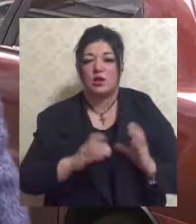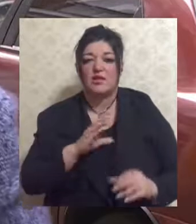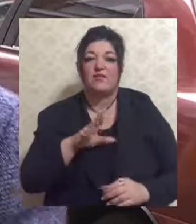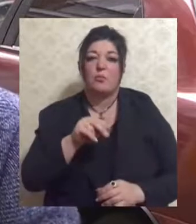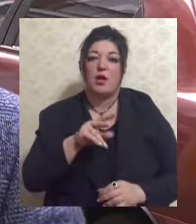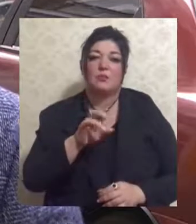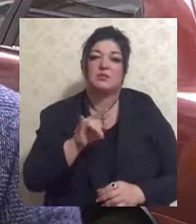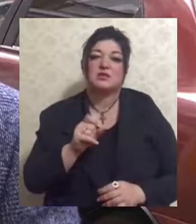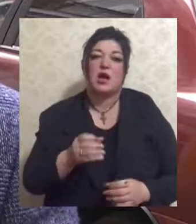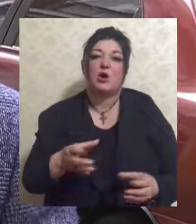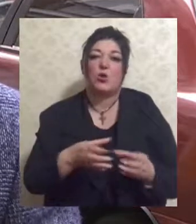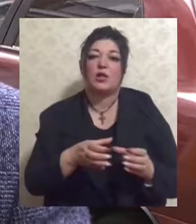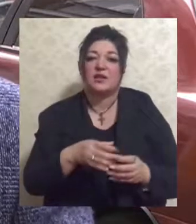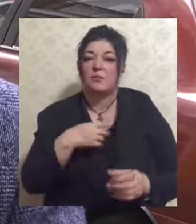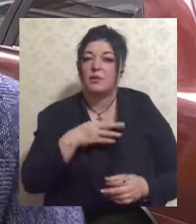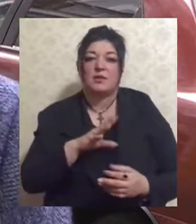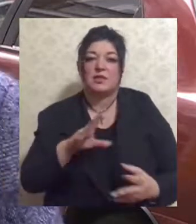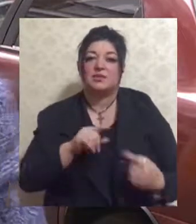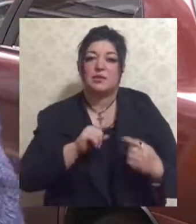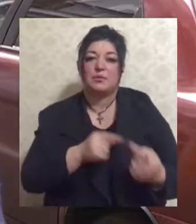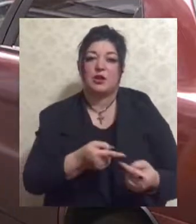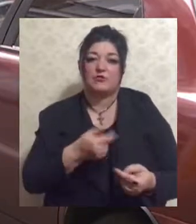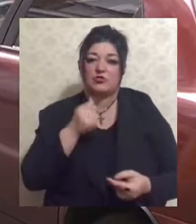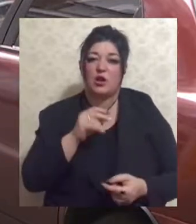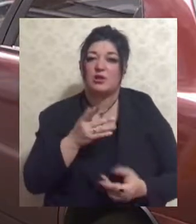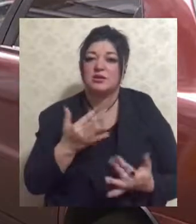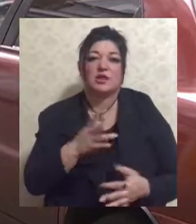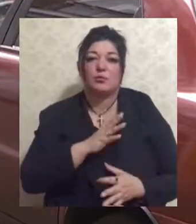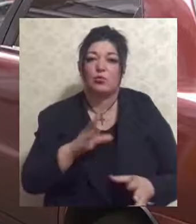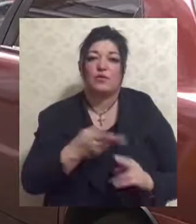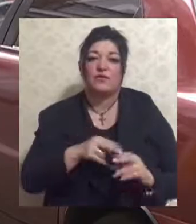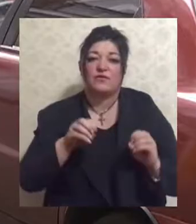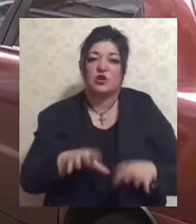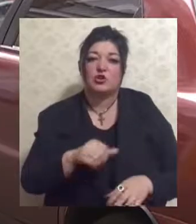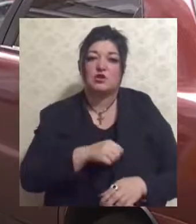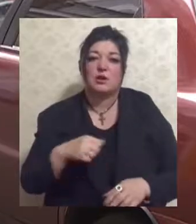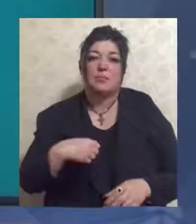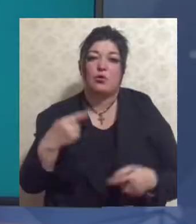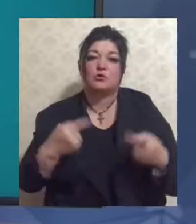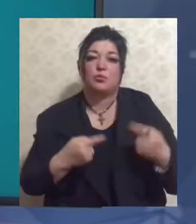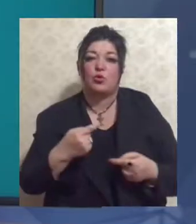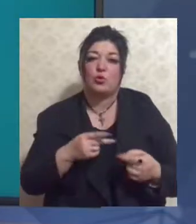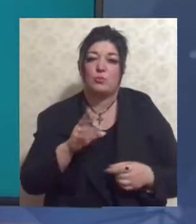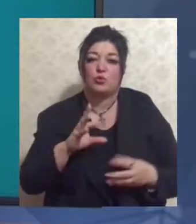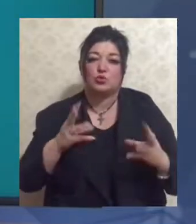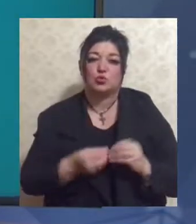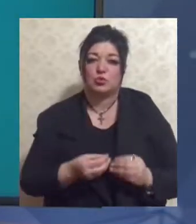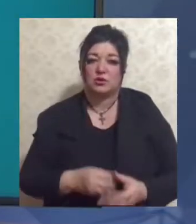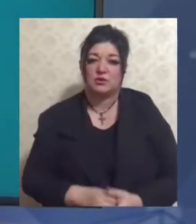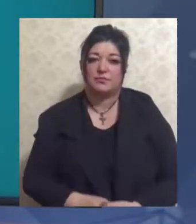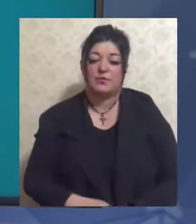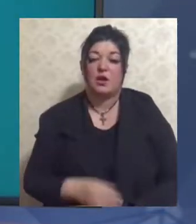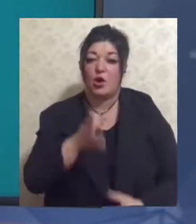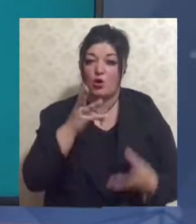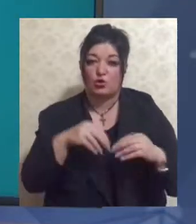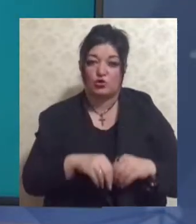не заперечували вчора проти задоволення цього клопотання, оскільки це не було вирішення самого спору по суті. Водночас, як